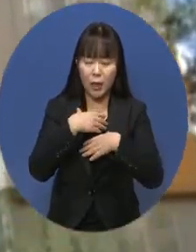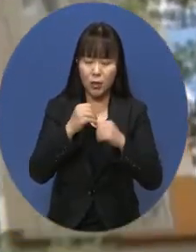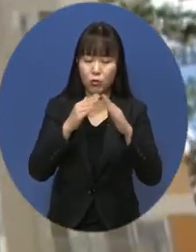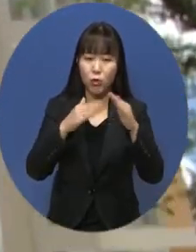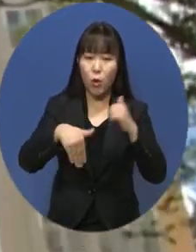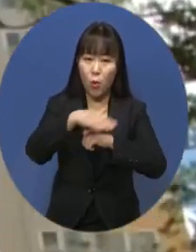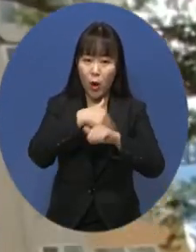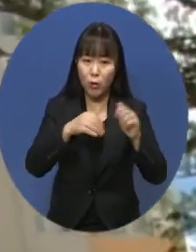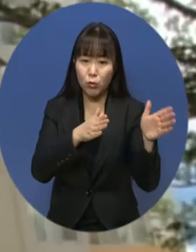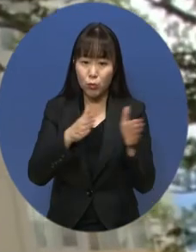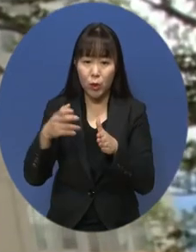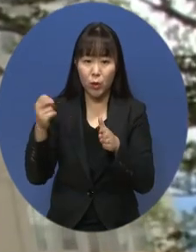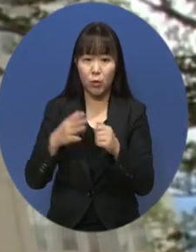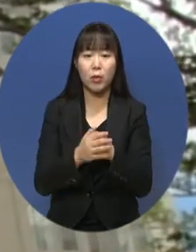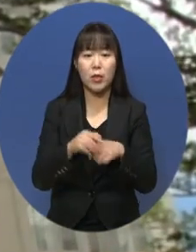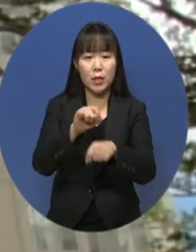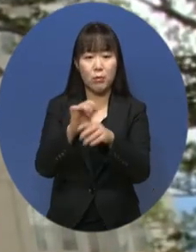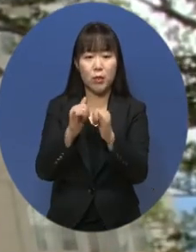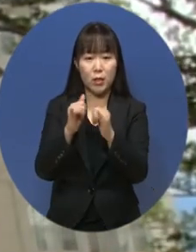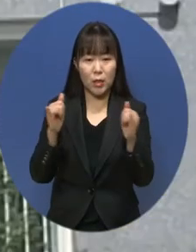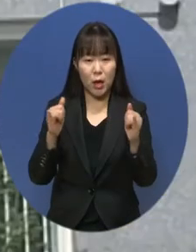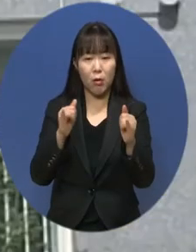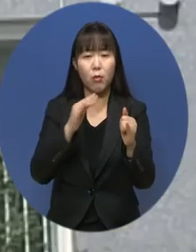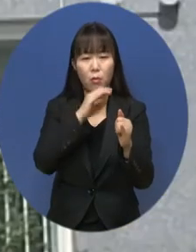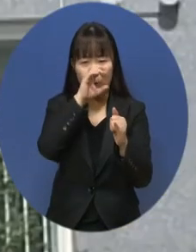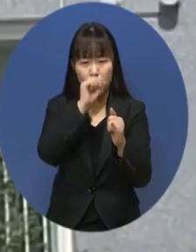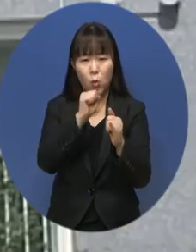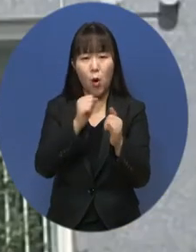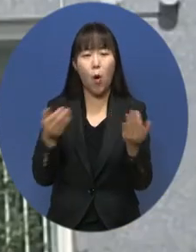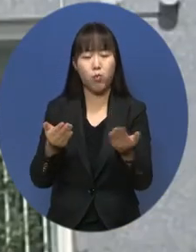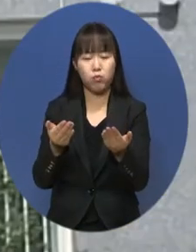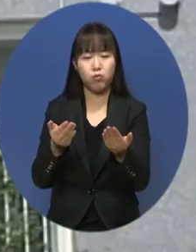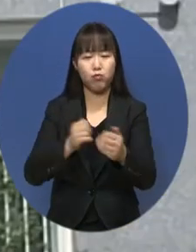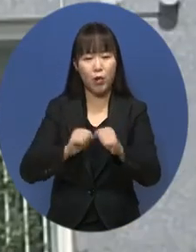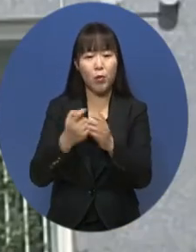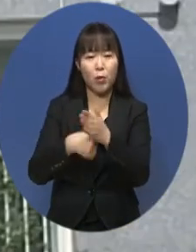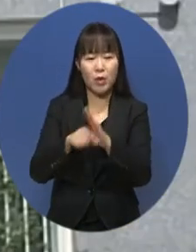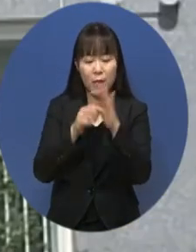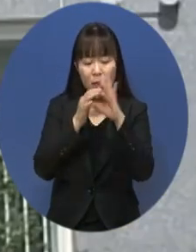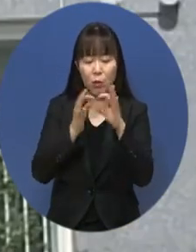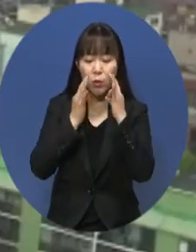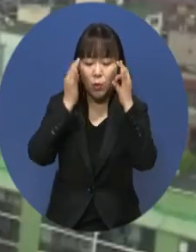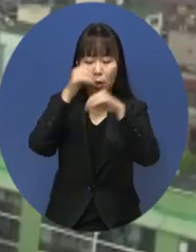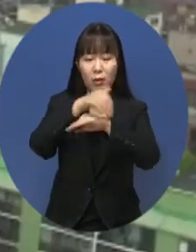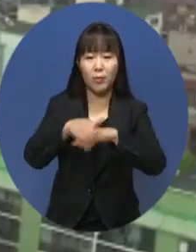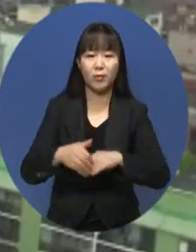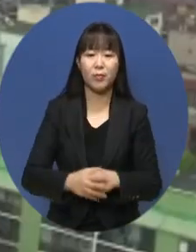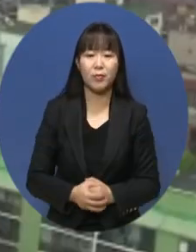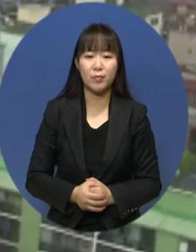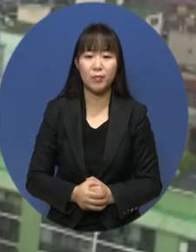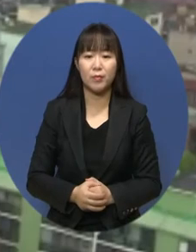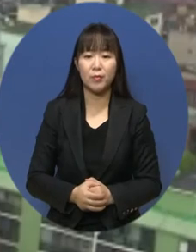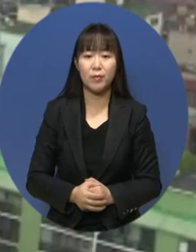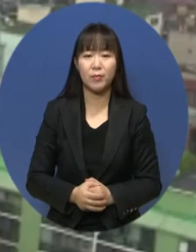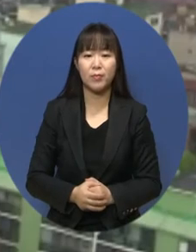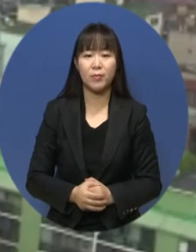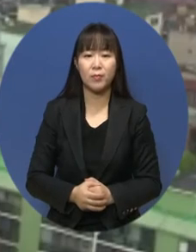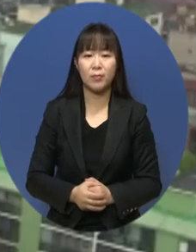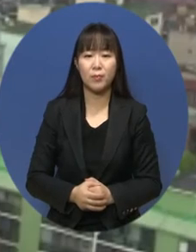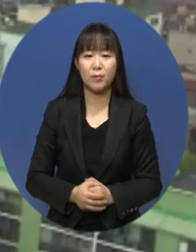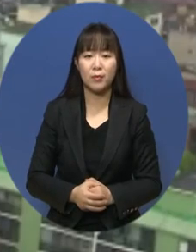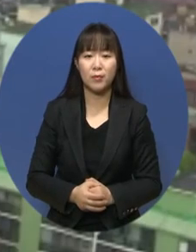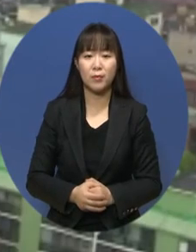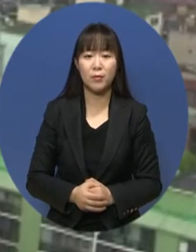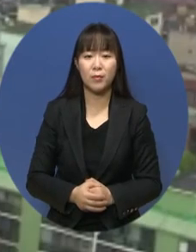주거환경 발현과 실무자들의 용이한 업무수행을 위해 지속적인 노력에 나설 계획입니다 폭시